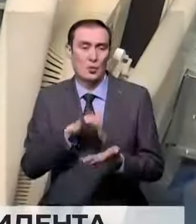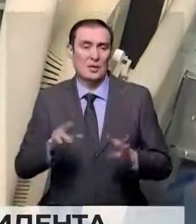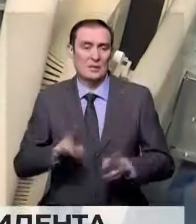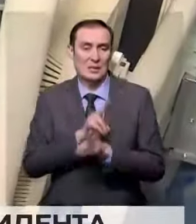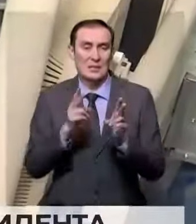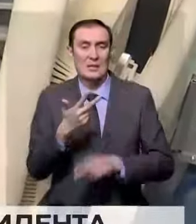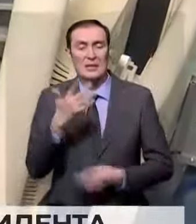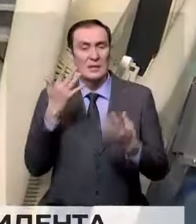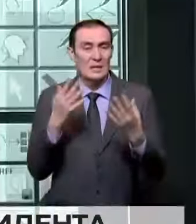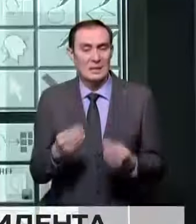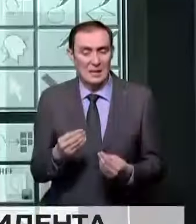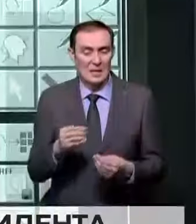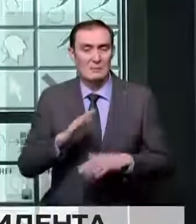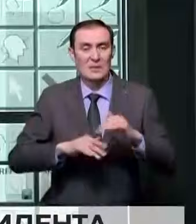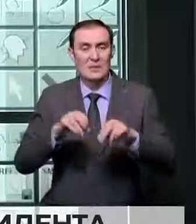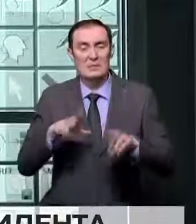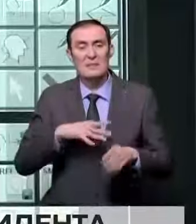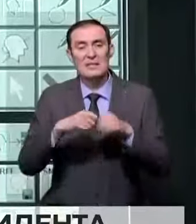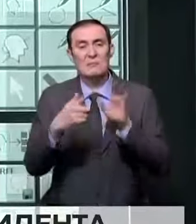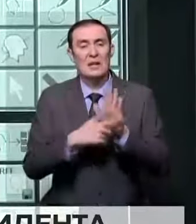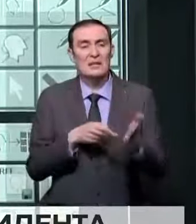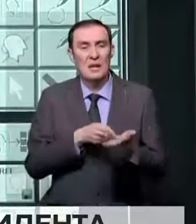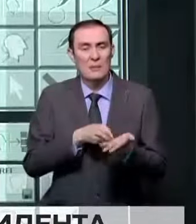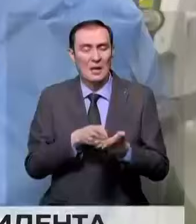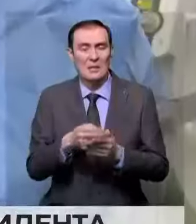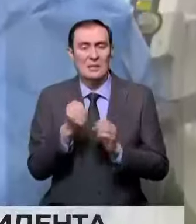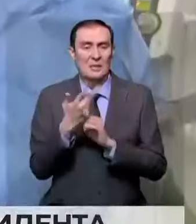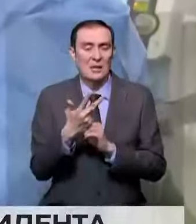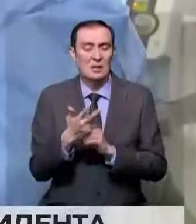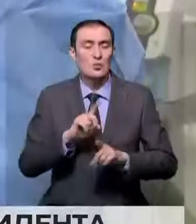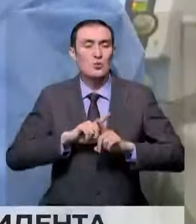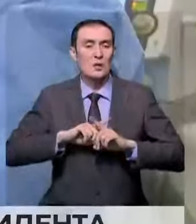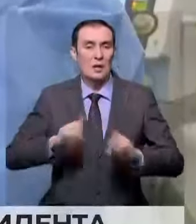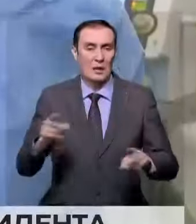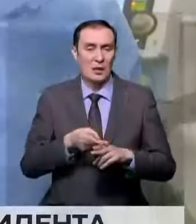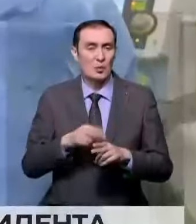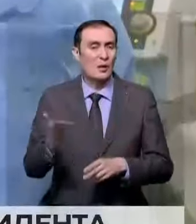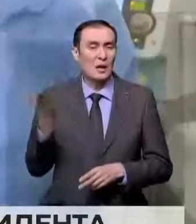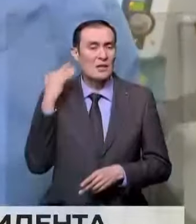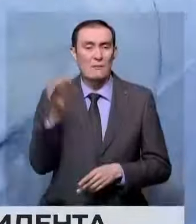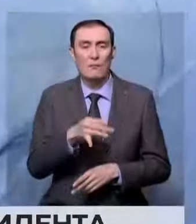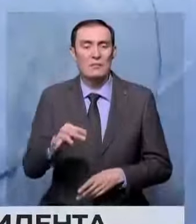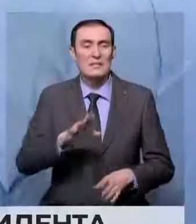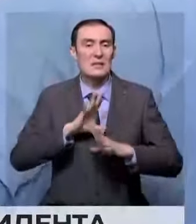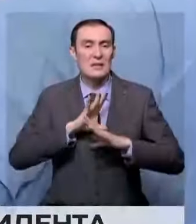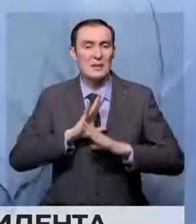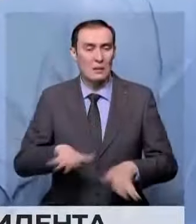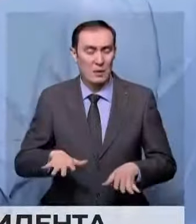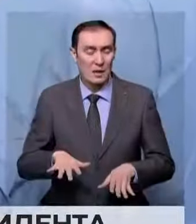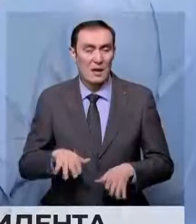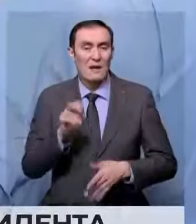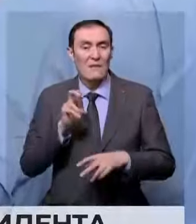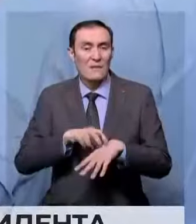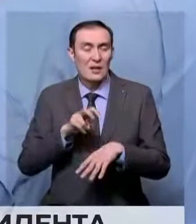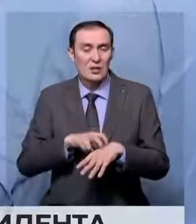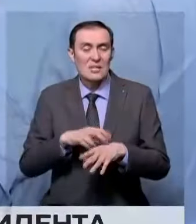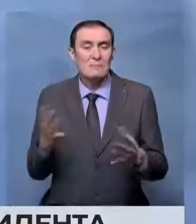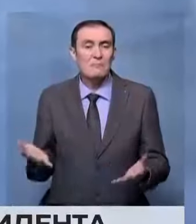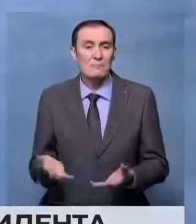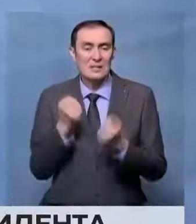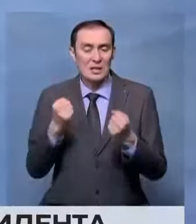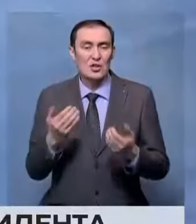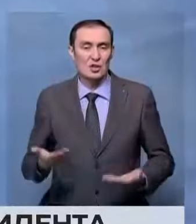3 дня специалисты центра провели 17 операций, из них 13 уникальные, которые ранее в регионе не практиковали. Врачи буквально спасли